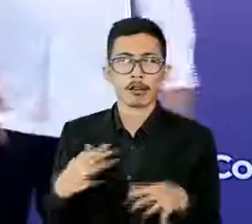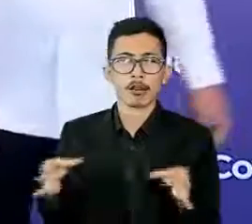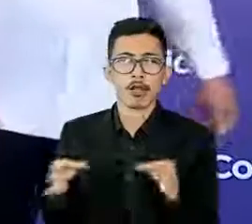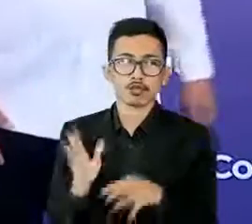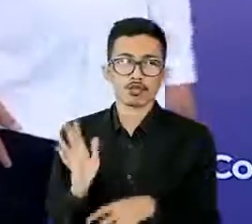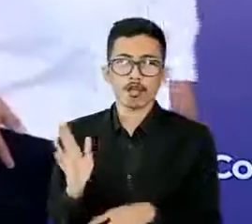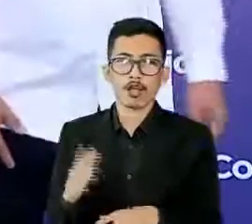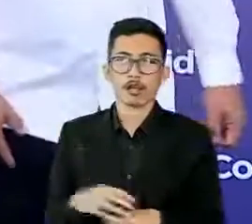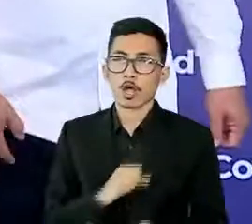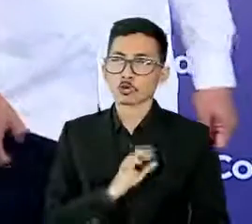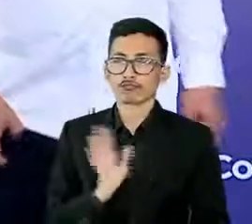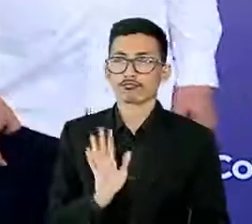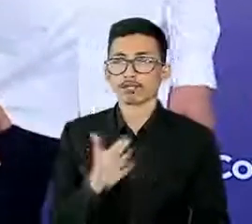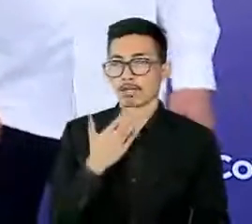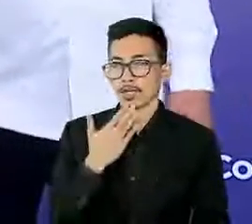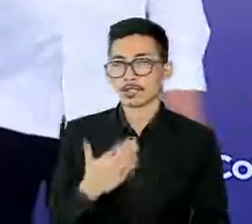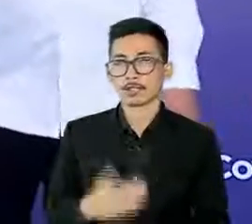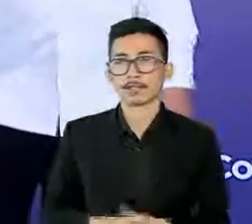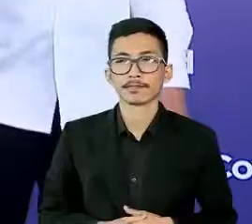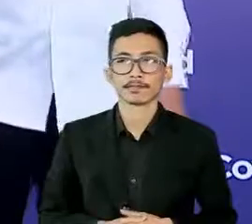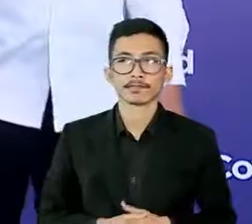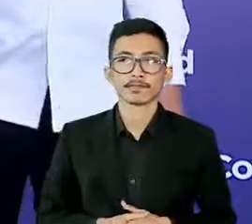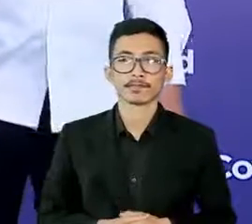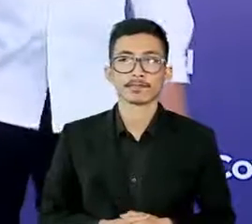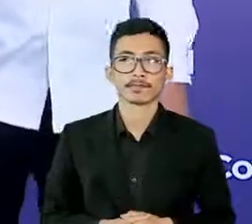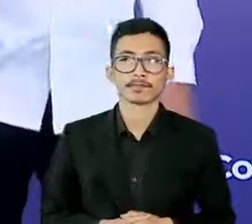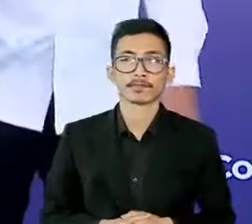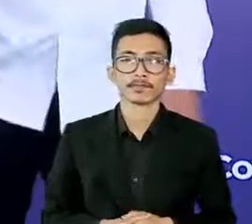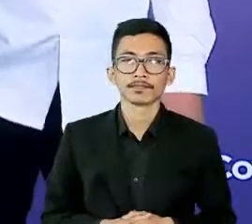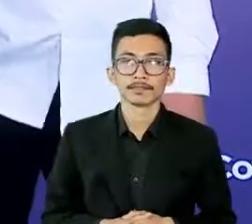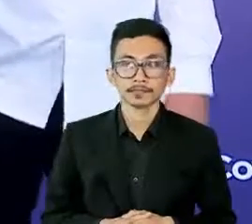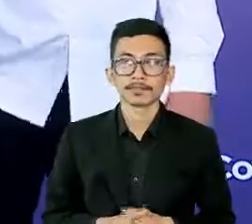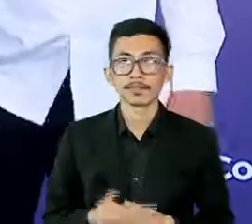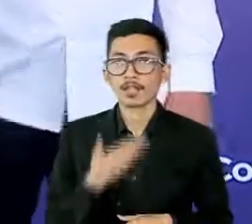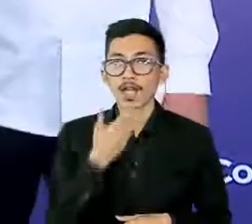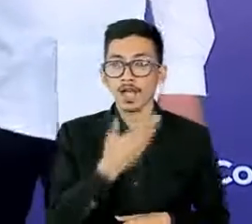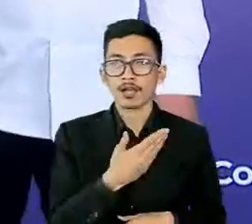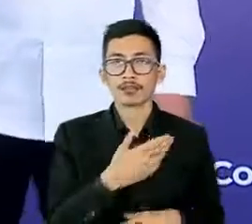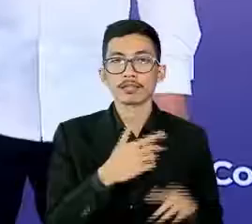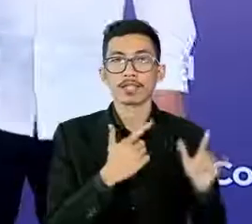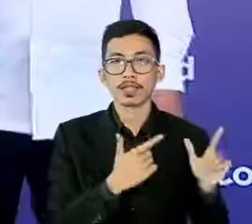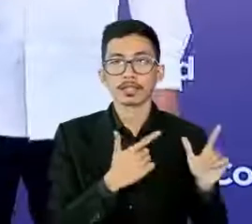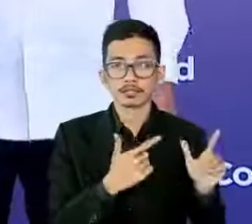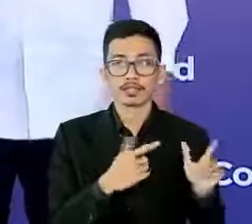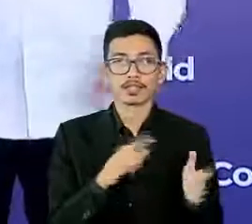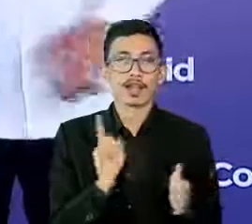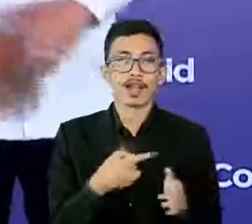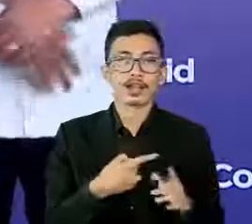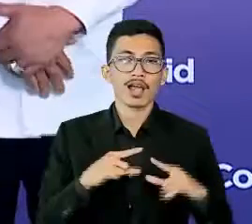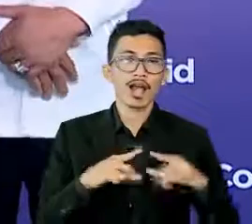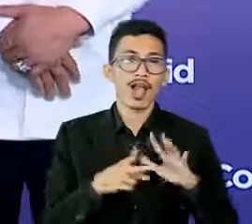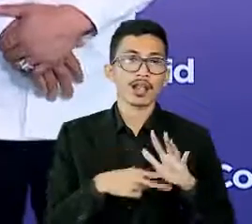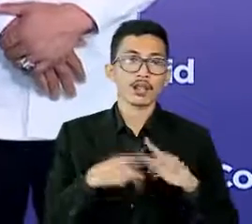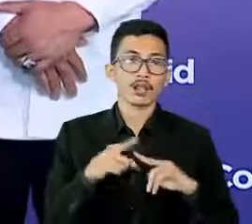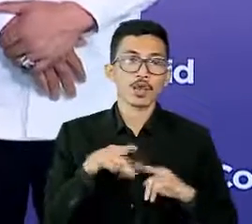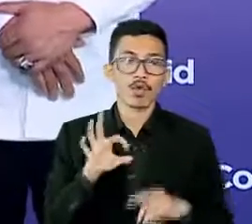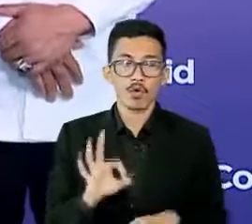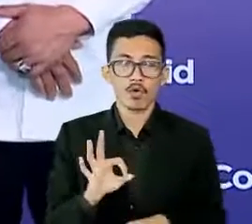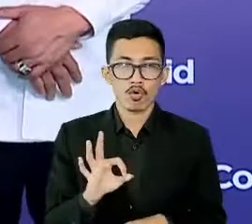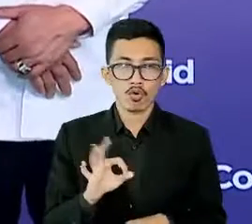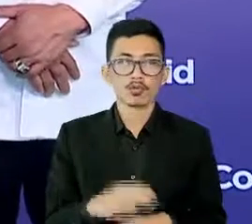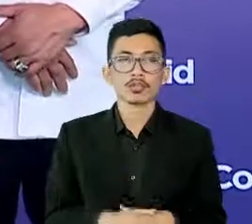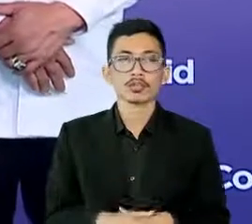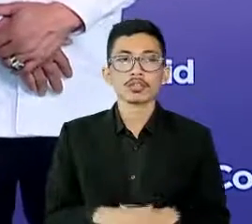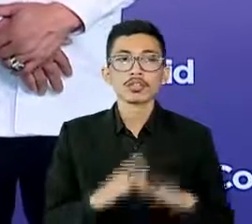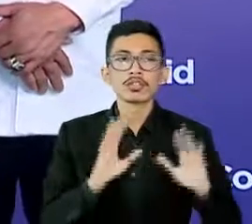kasih pertanyaan terakhir Pak untuk Panglima TNI apa saja yang telah dipersiapkan dari Anto bisnis Indonesia apa saja yang telah